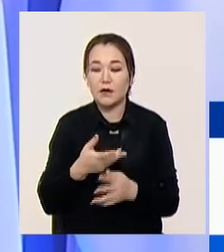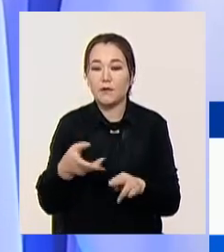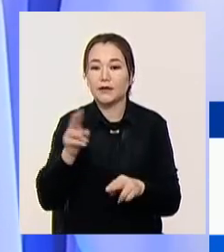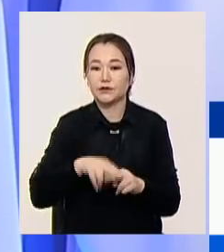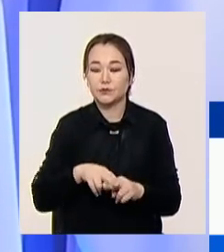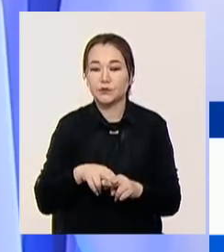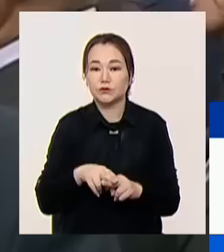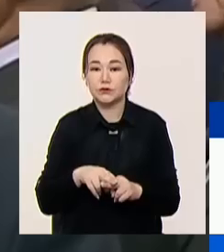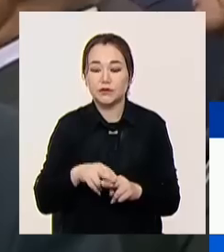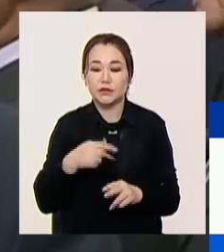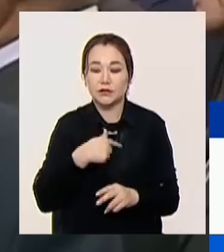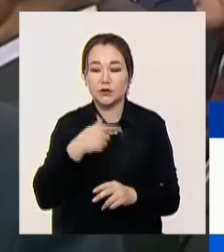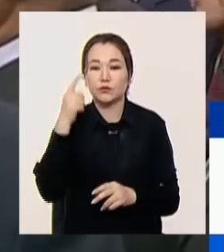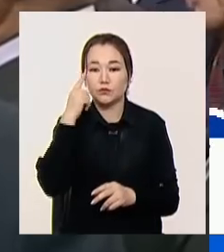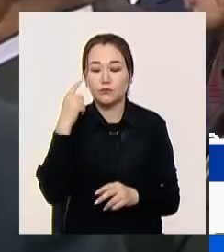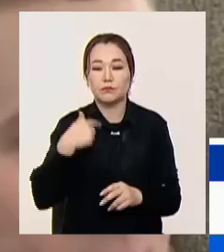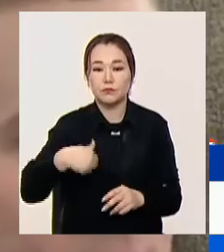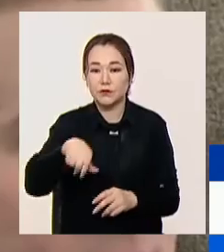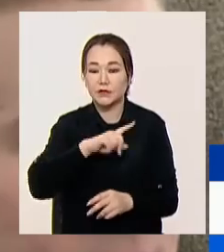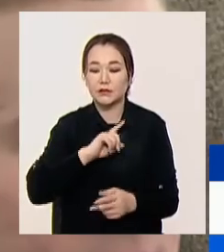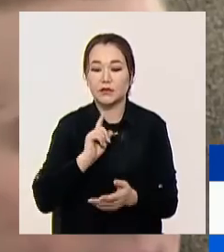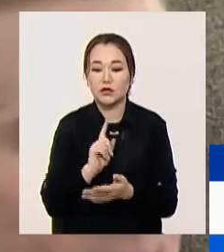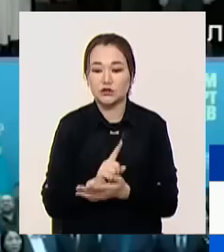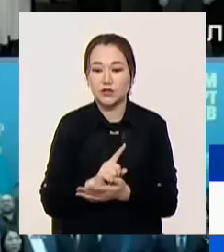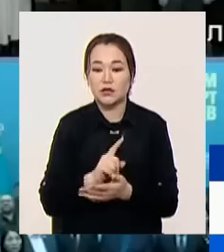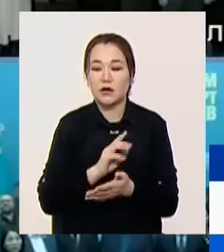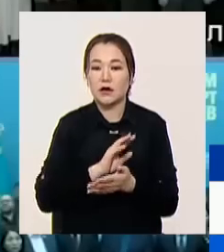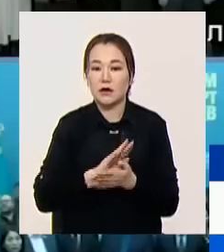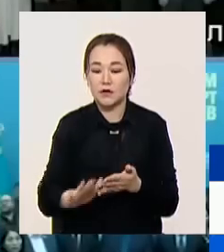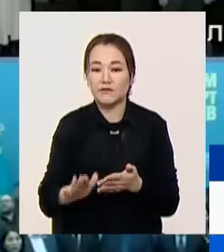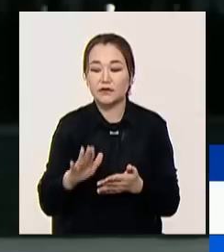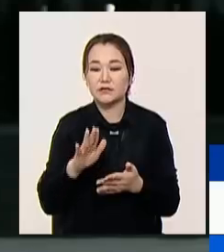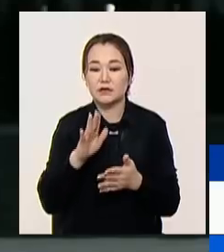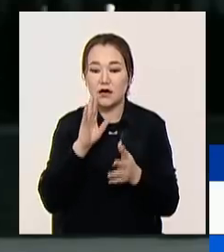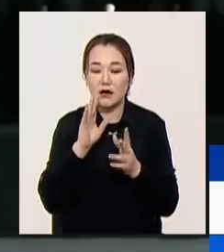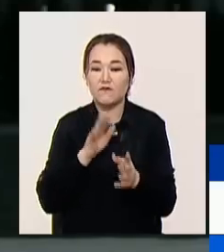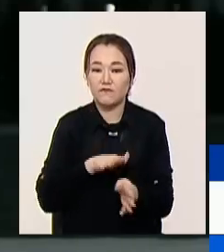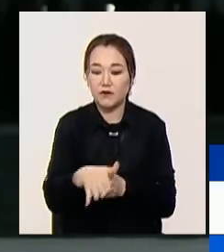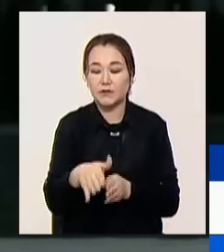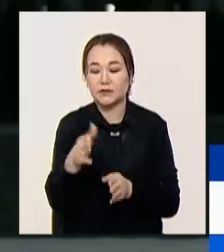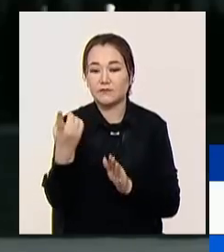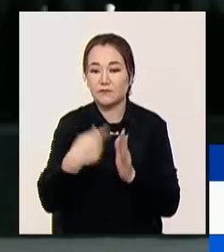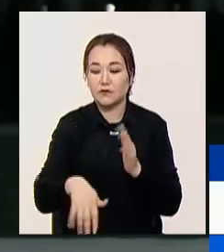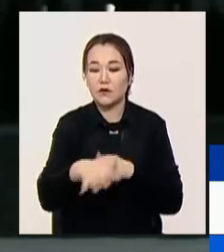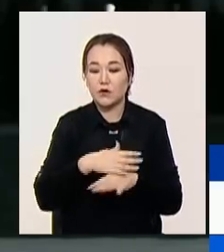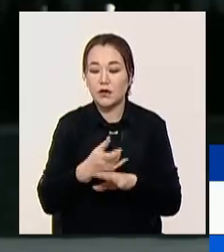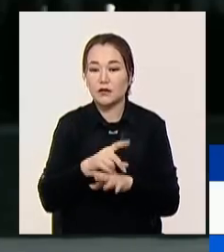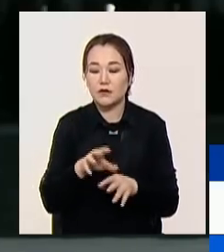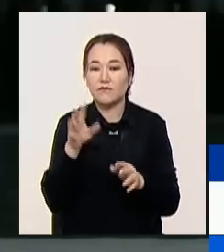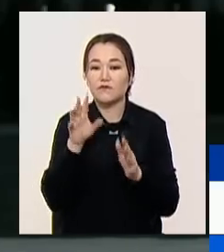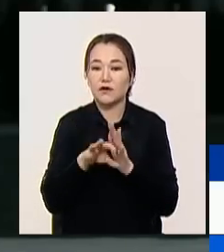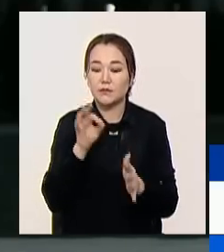Поэтому я думаю, что мы должны оправдать доверие народа. Всего на этих выборах отмечена явка